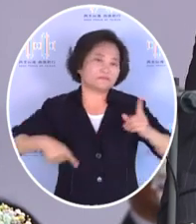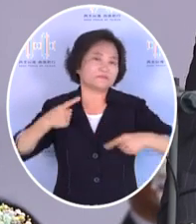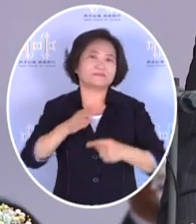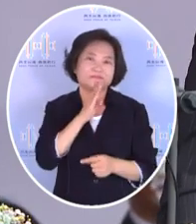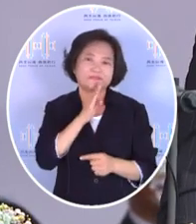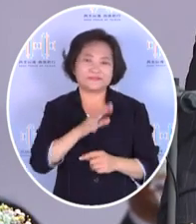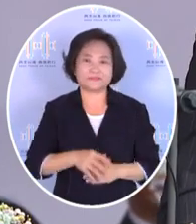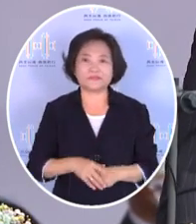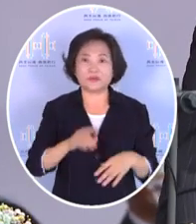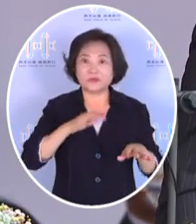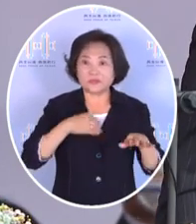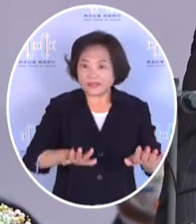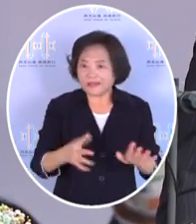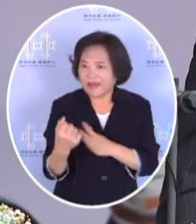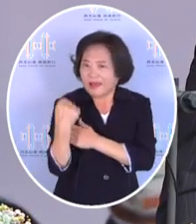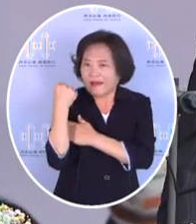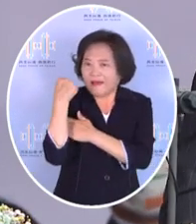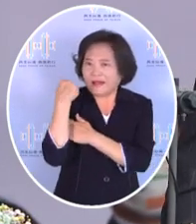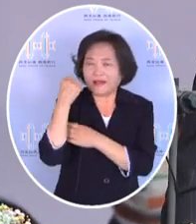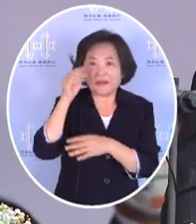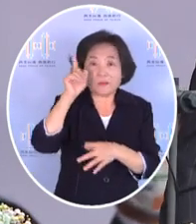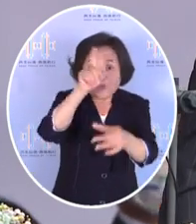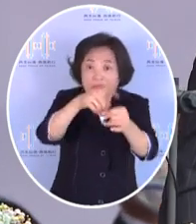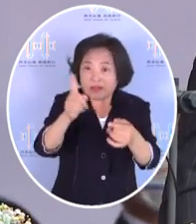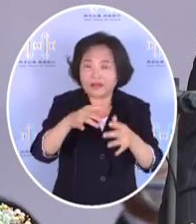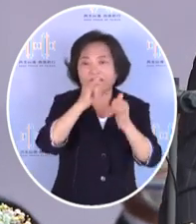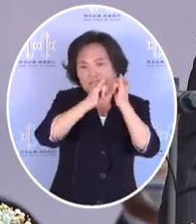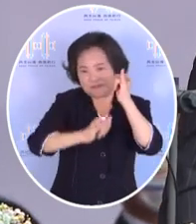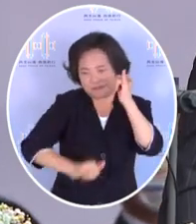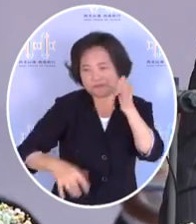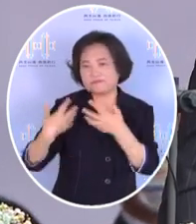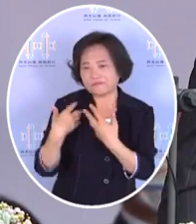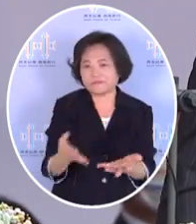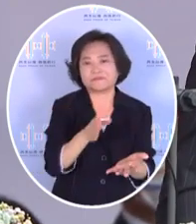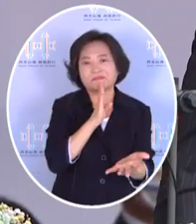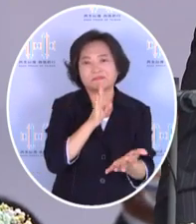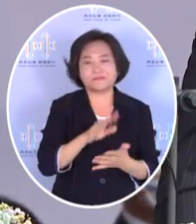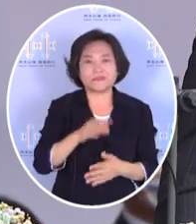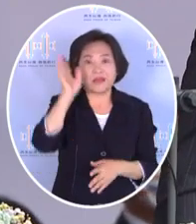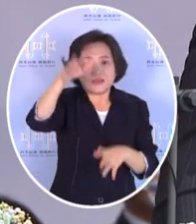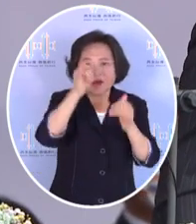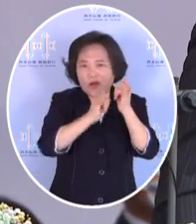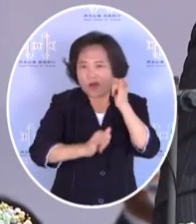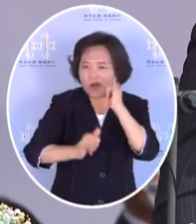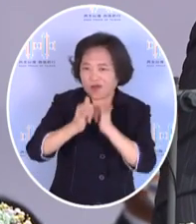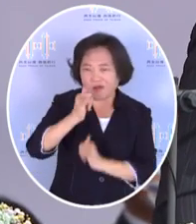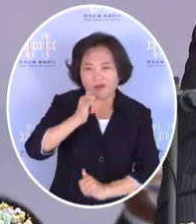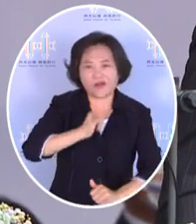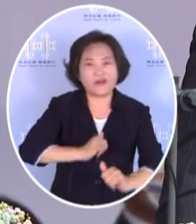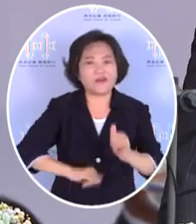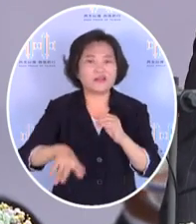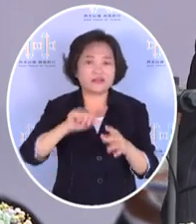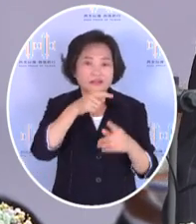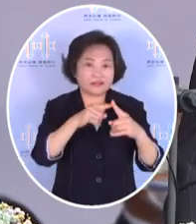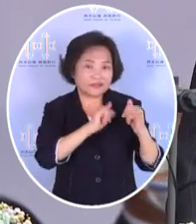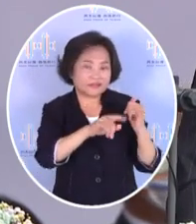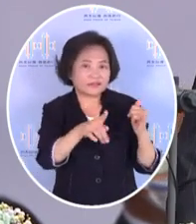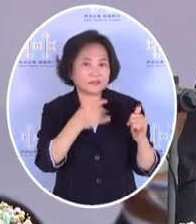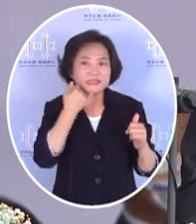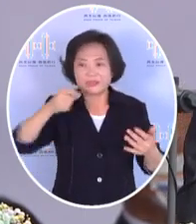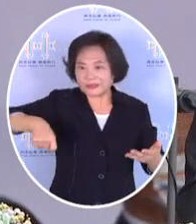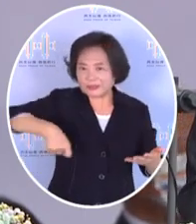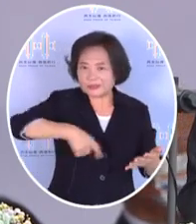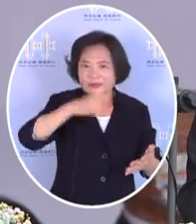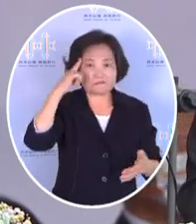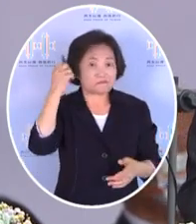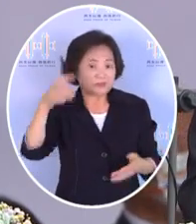在打拼的一切都是为了下一代，让世世代代的台湾人可以在创作上展现